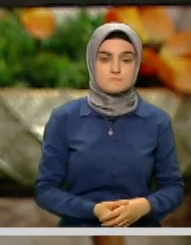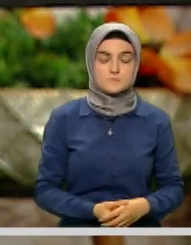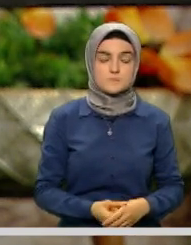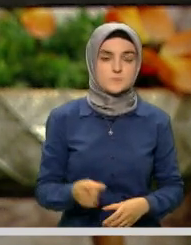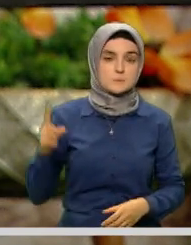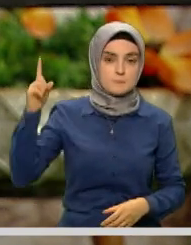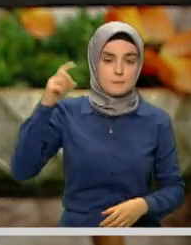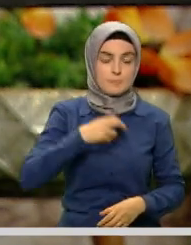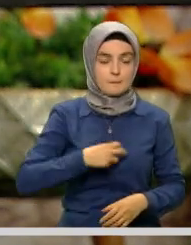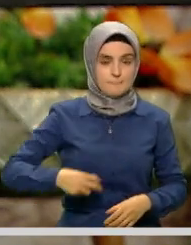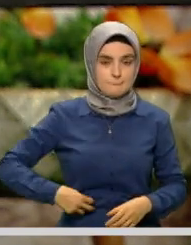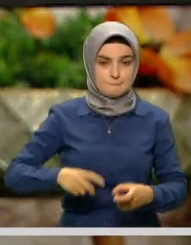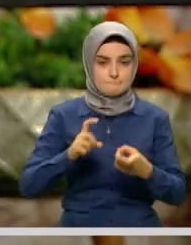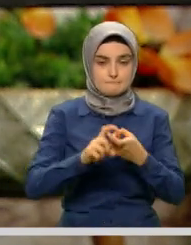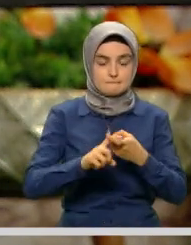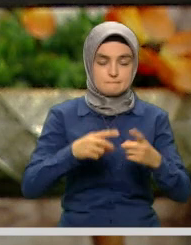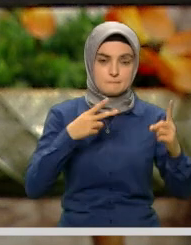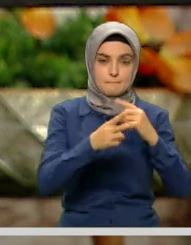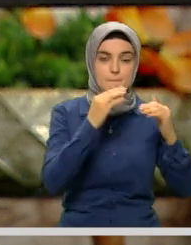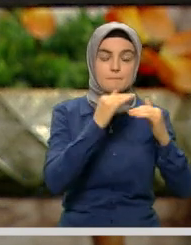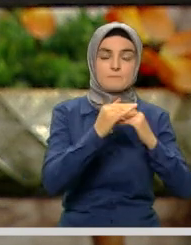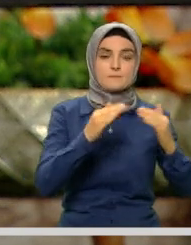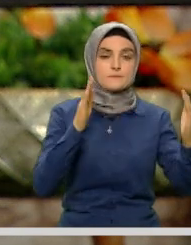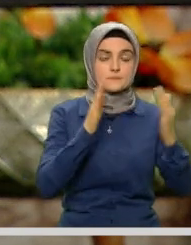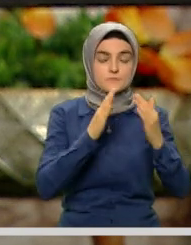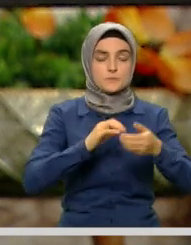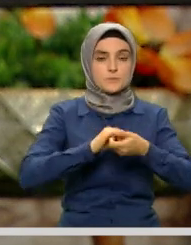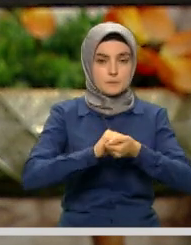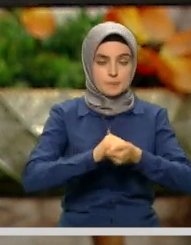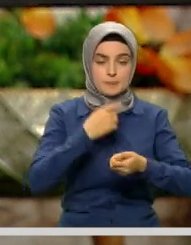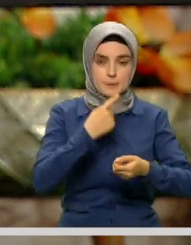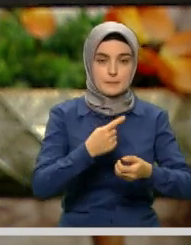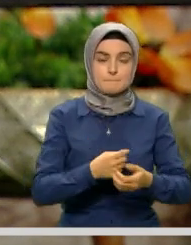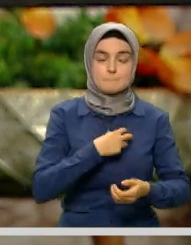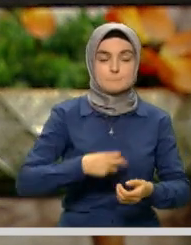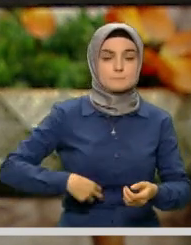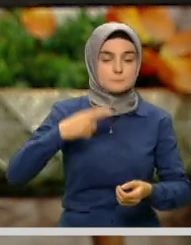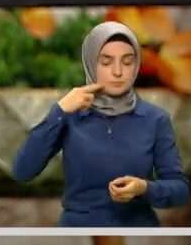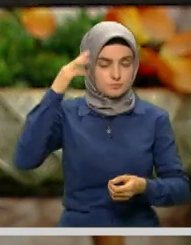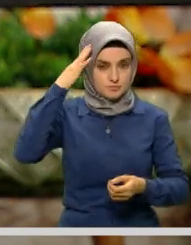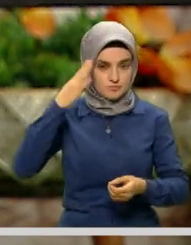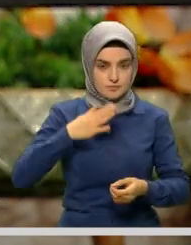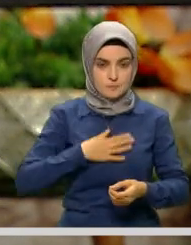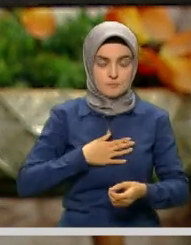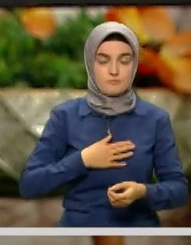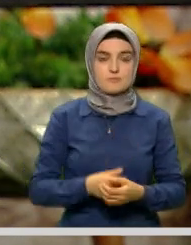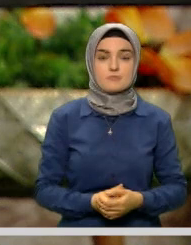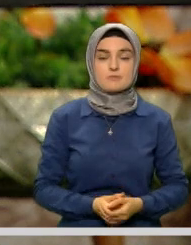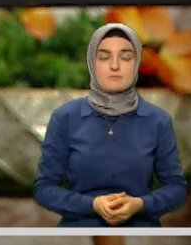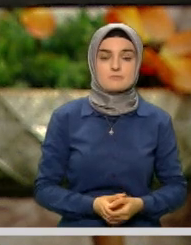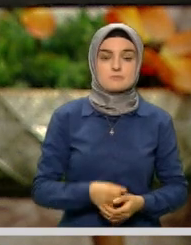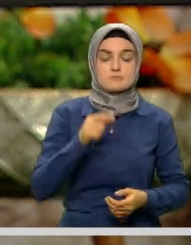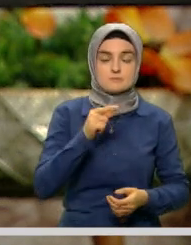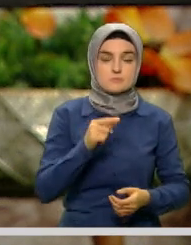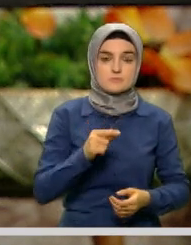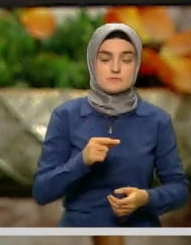Allah'a, Resulüne ve ashabına karşı samimiyettir diyor Peygamber Efendimiz. Yani burada nasuh tövbesinde